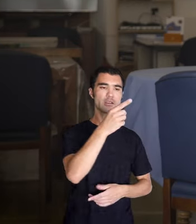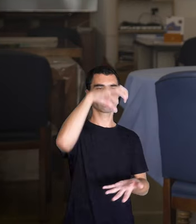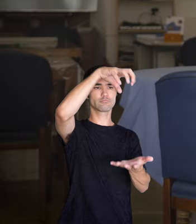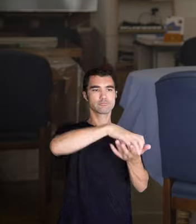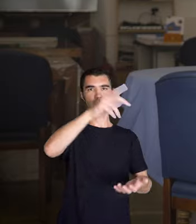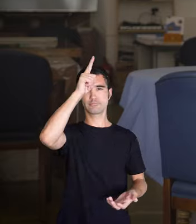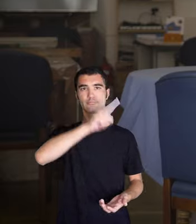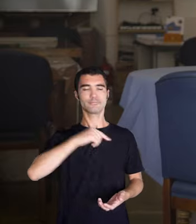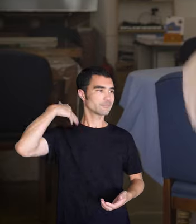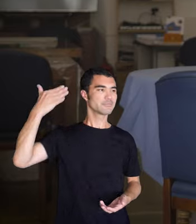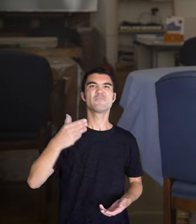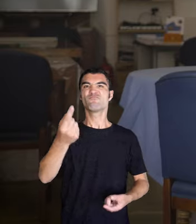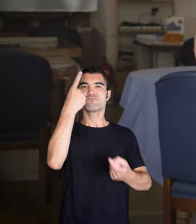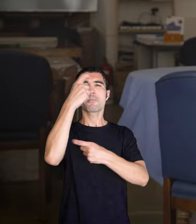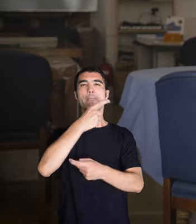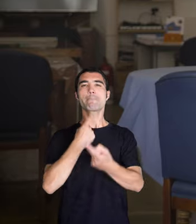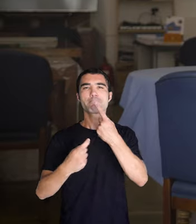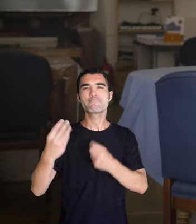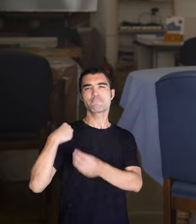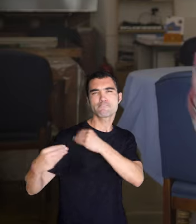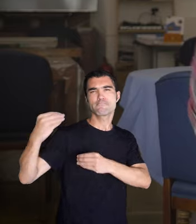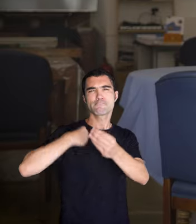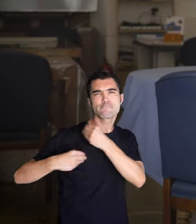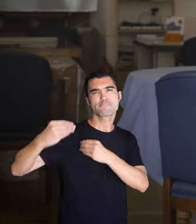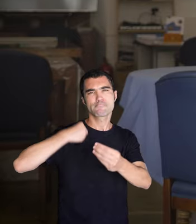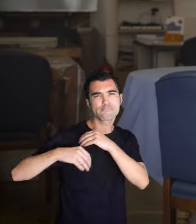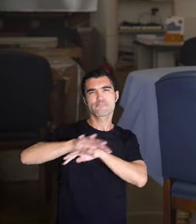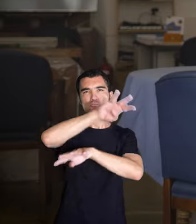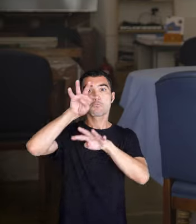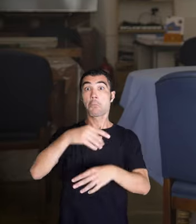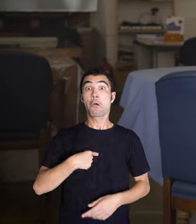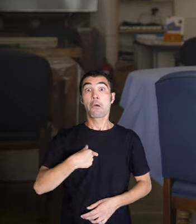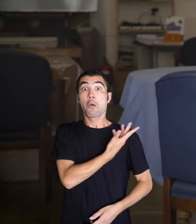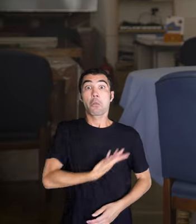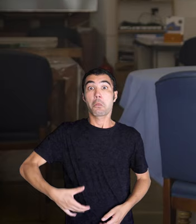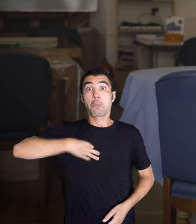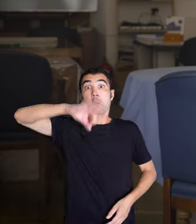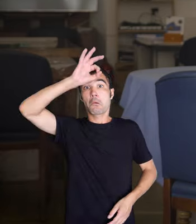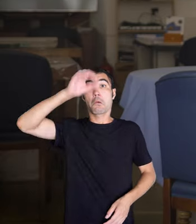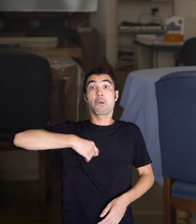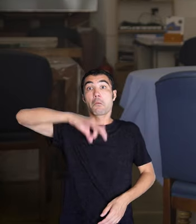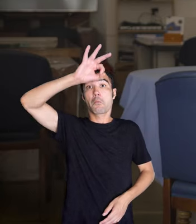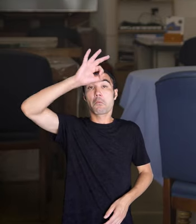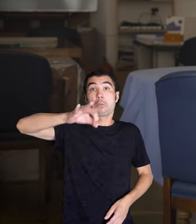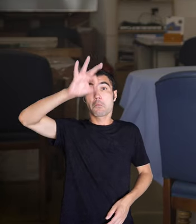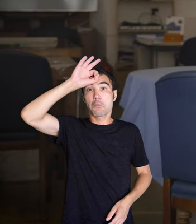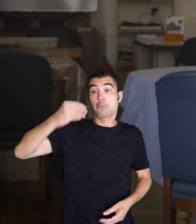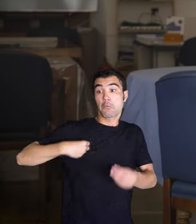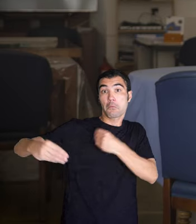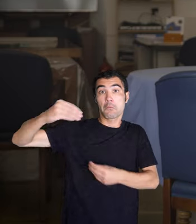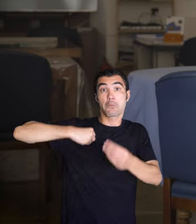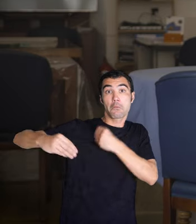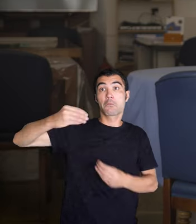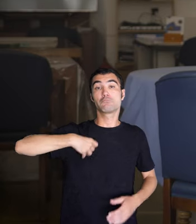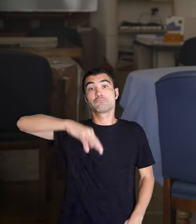favor, per demanar-me de qui era, de qui no era, qui era l'amo, que sé jo qui era l'amo, jo no el conec l'amo. Llavors demanaven coses de queixes